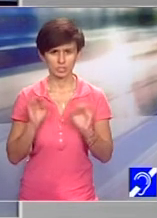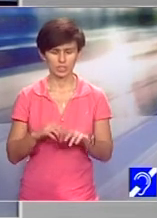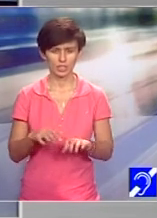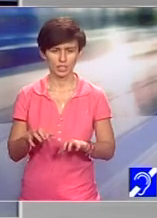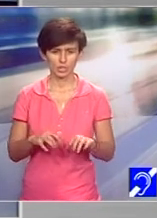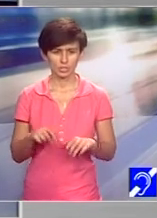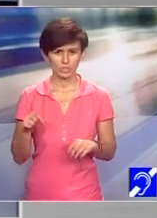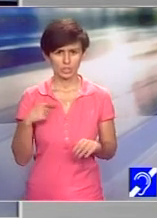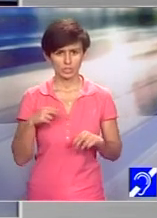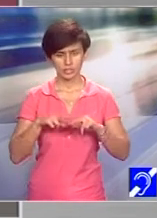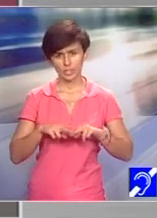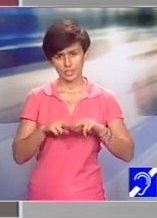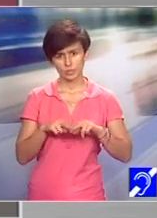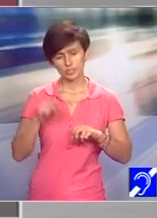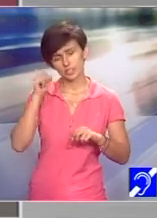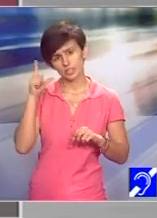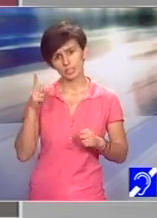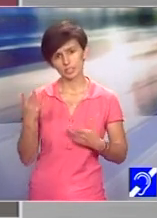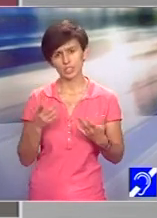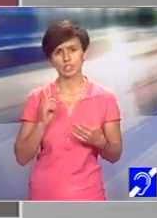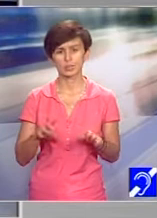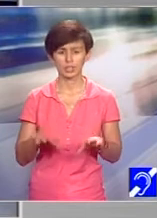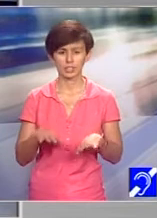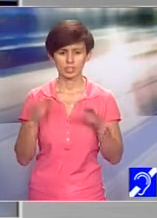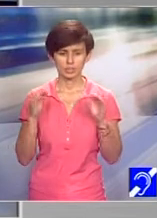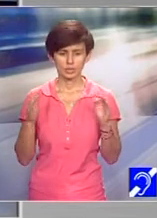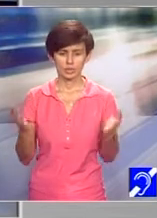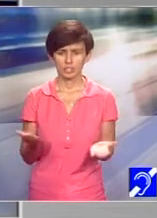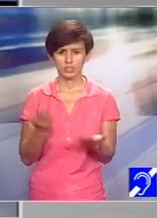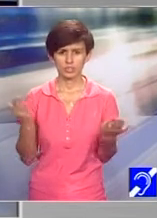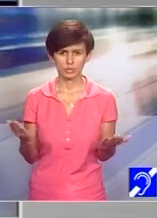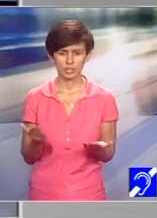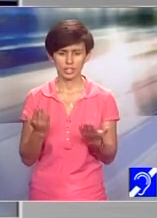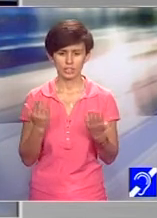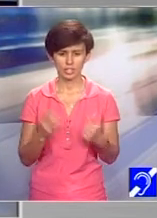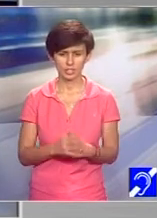mari care și trebuie doar descoperite și dezvoltate. Și încurajate și,